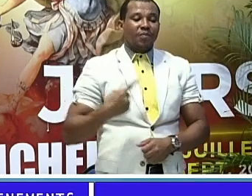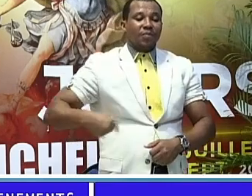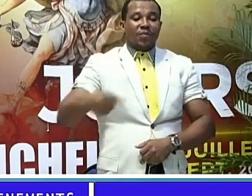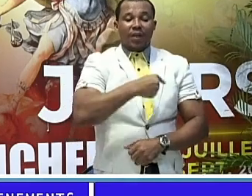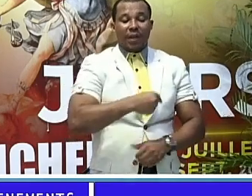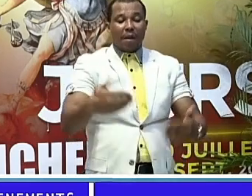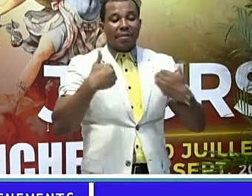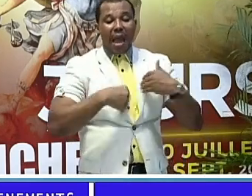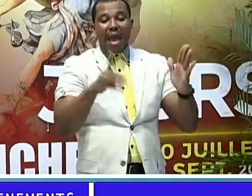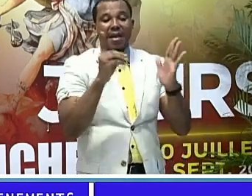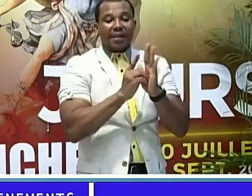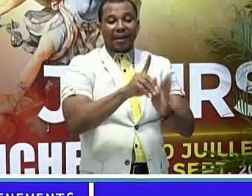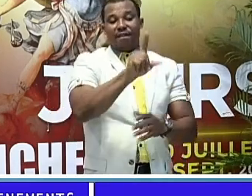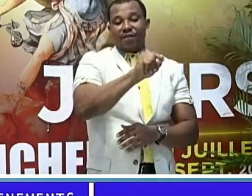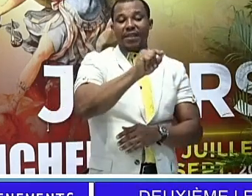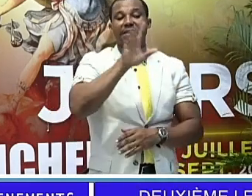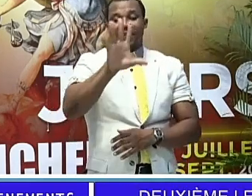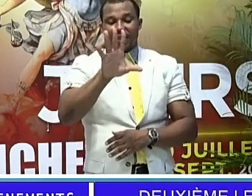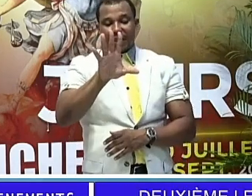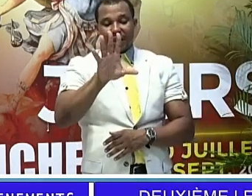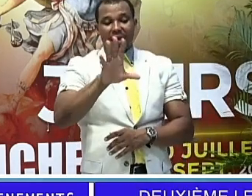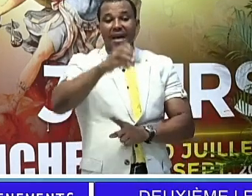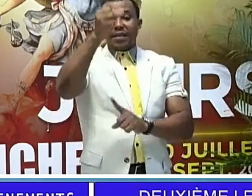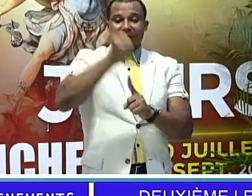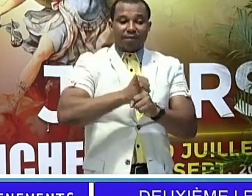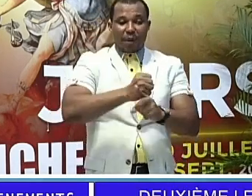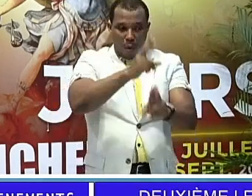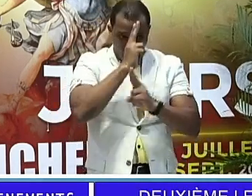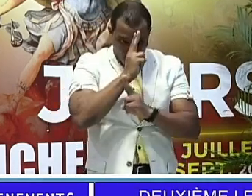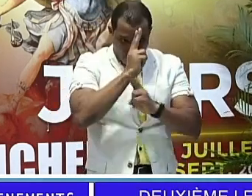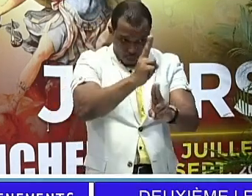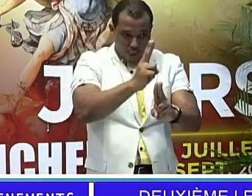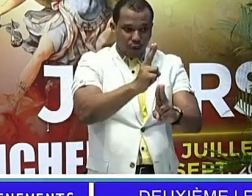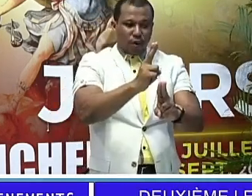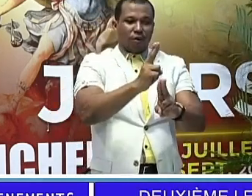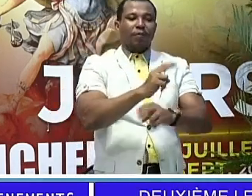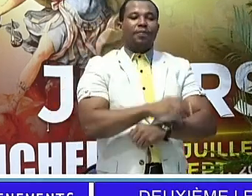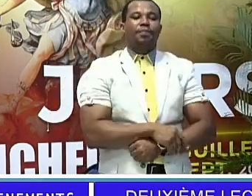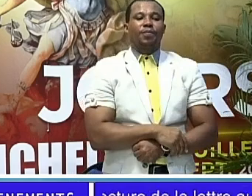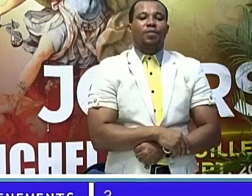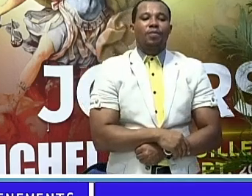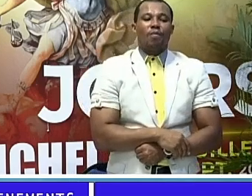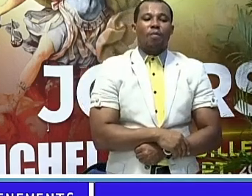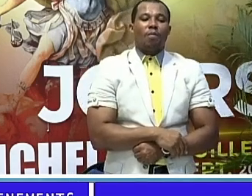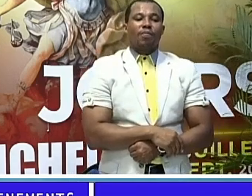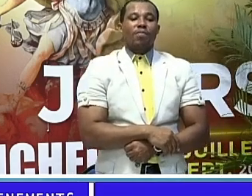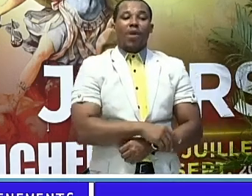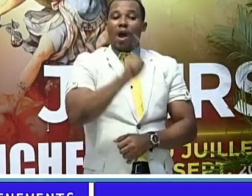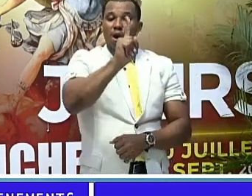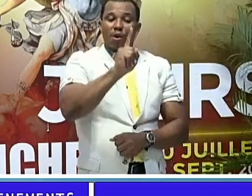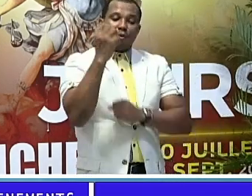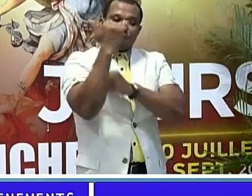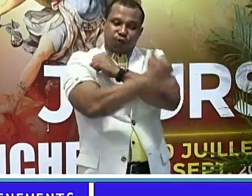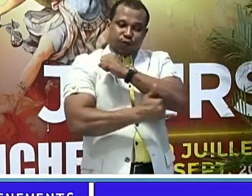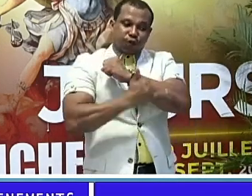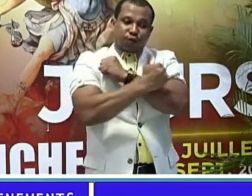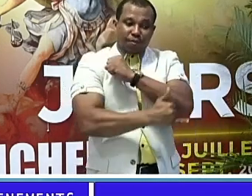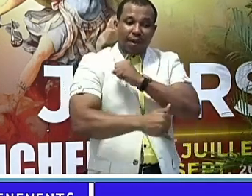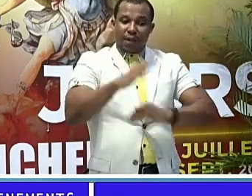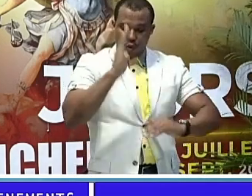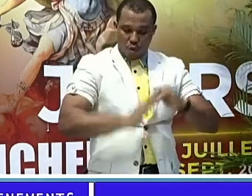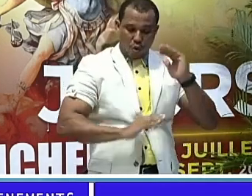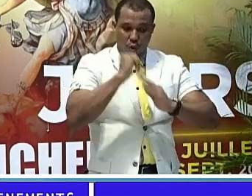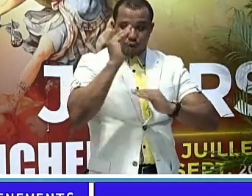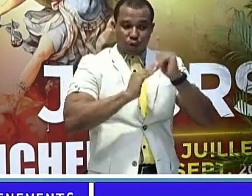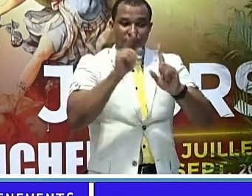25 septembre honneur et mérite. Parce que me dit nous ça. Yon pays construit lorsque ou formé ti